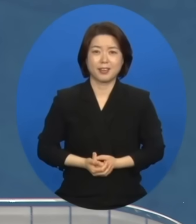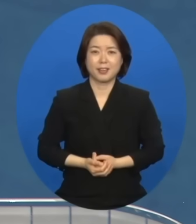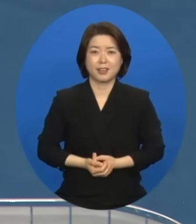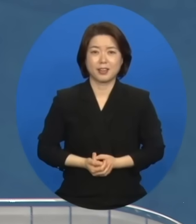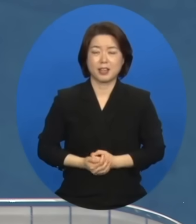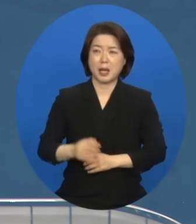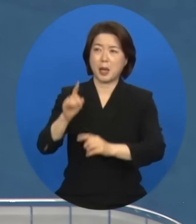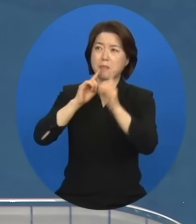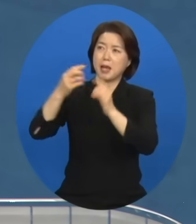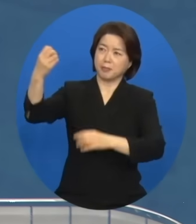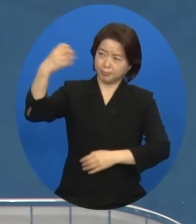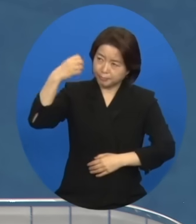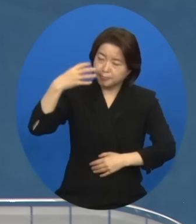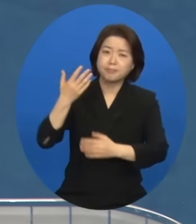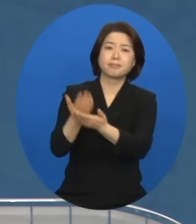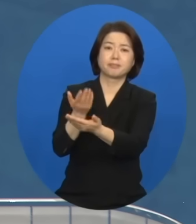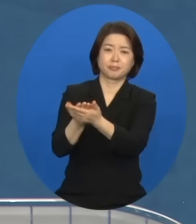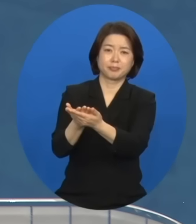말씀만 해주세요.